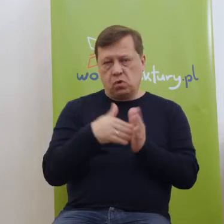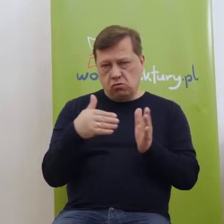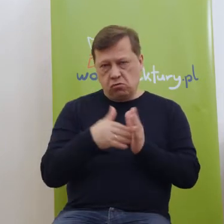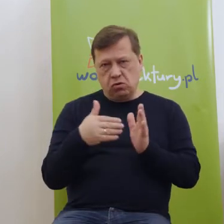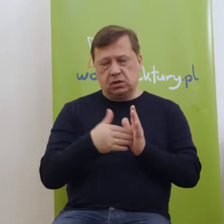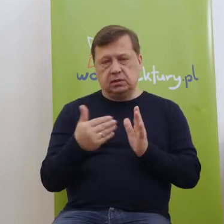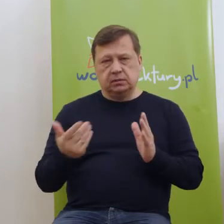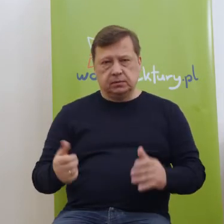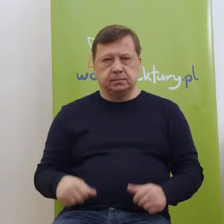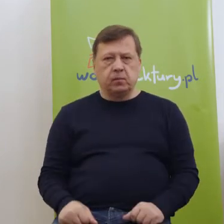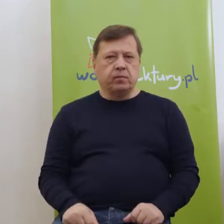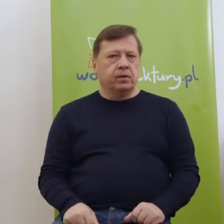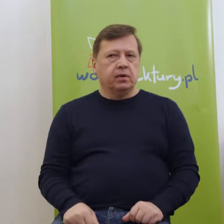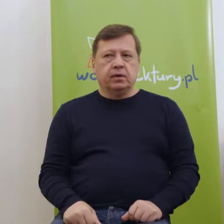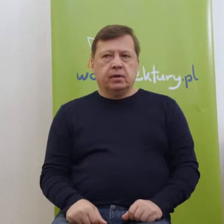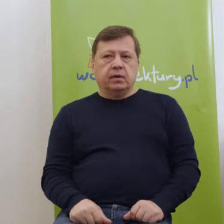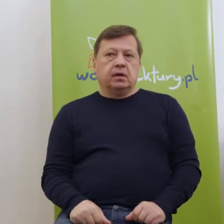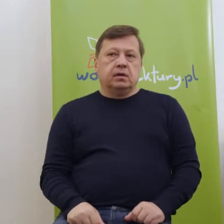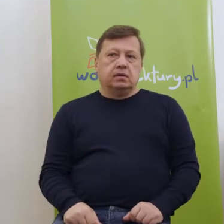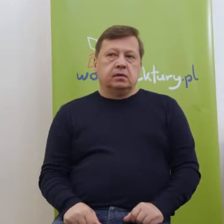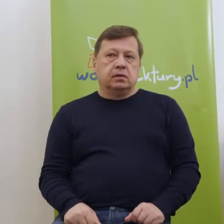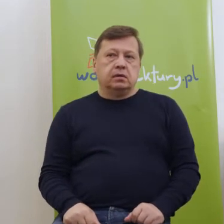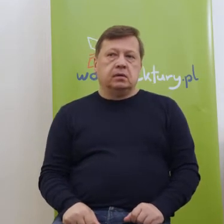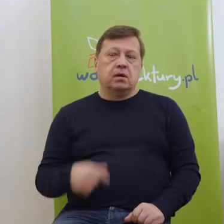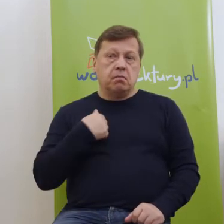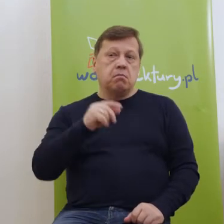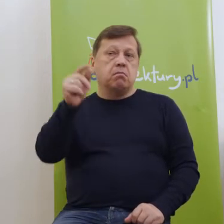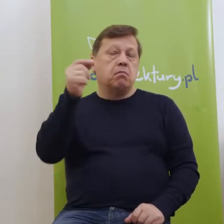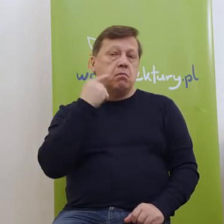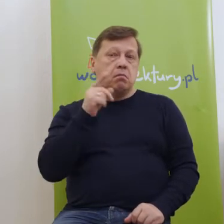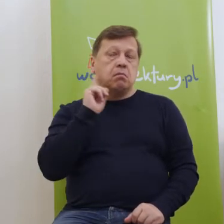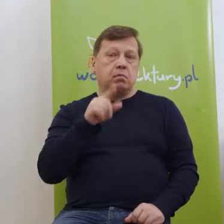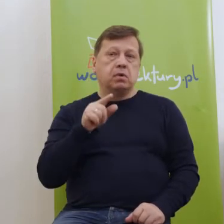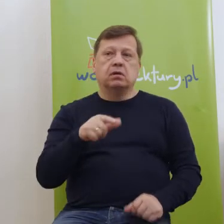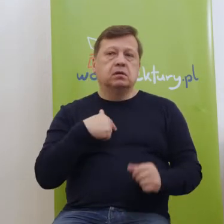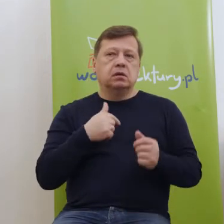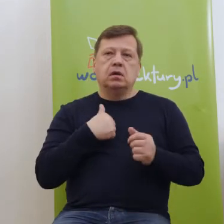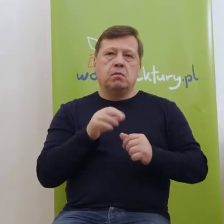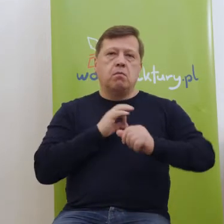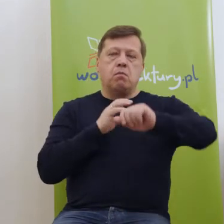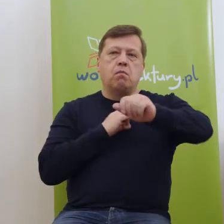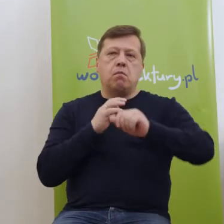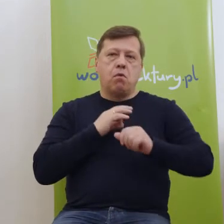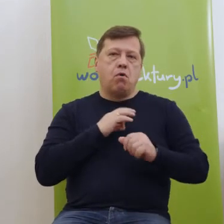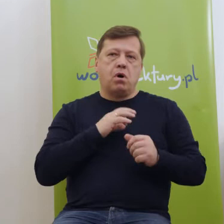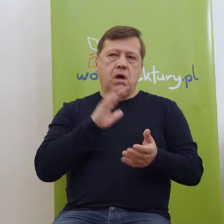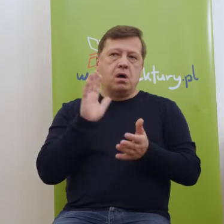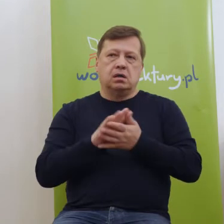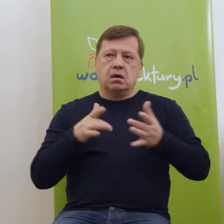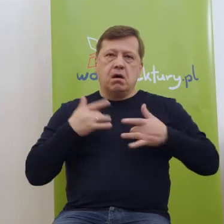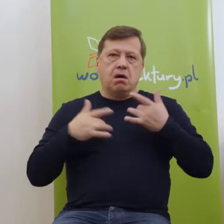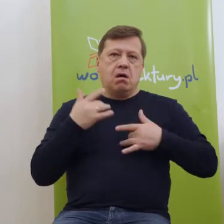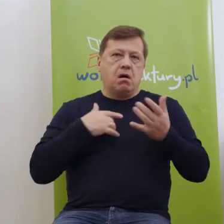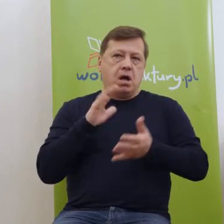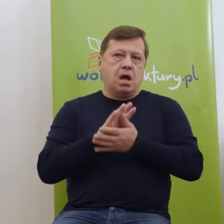Tak się troszeczkę od nas egzekwuje. Natomiast ja tak naprawdę, być może to jest kwestia mojego cholerycznego temperamentu, ja tak